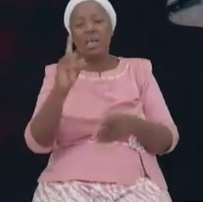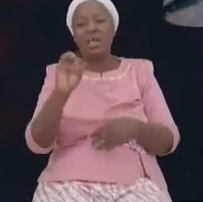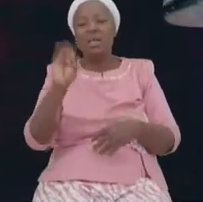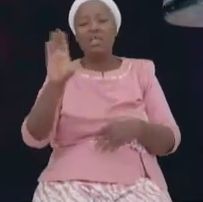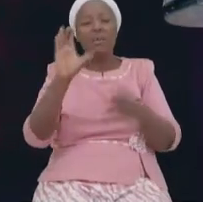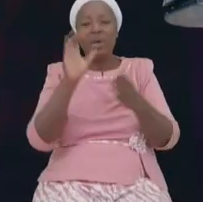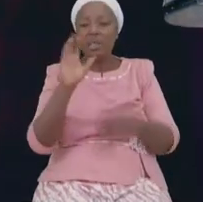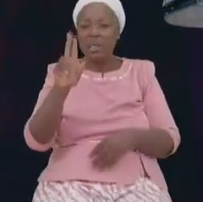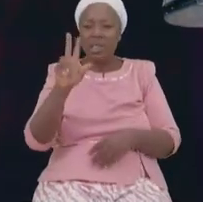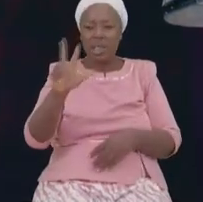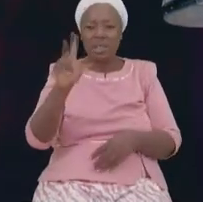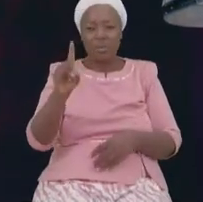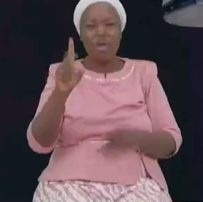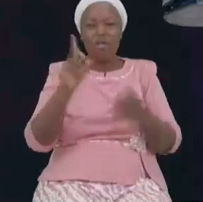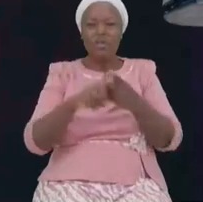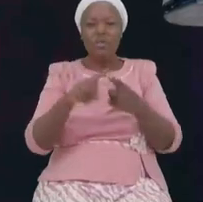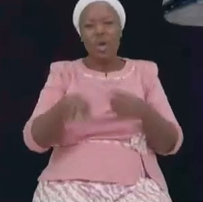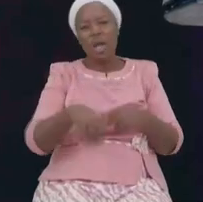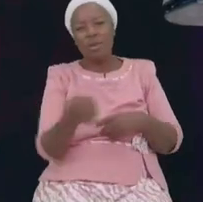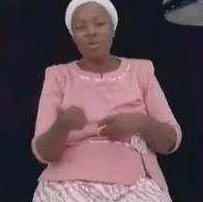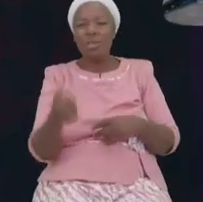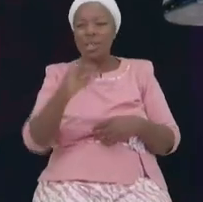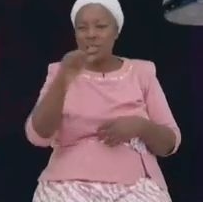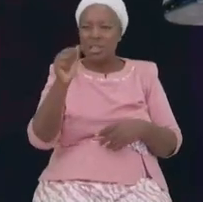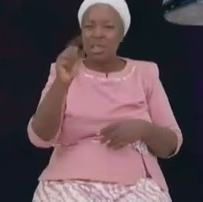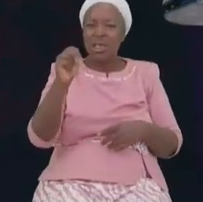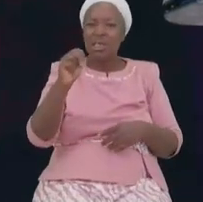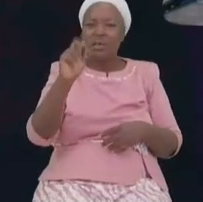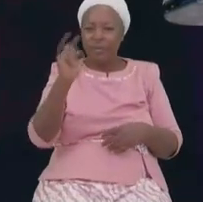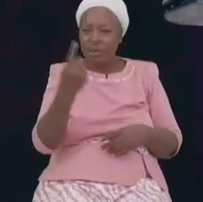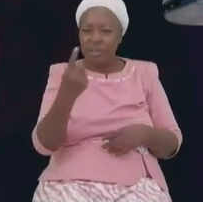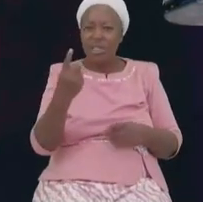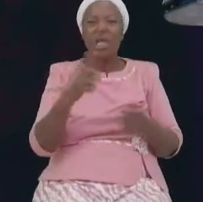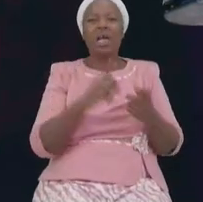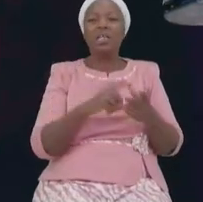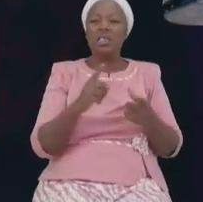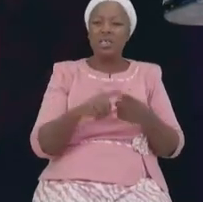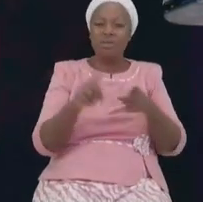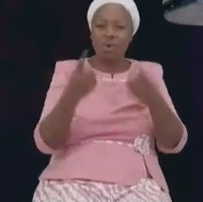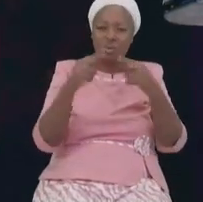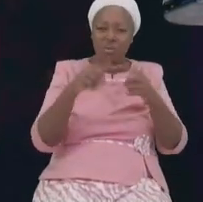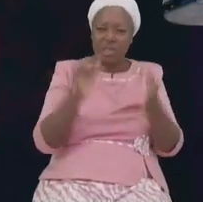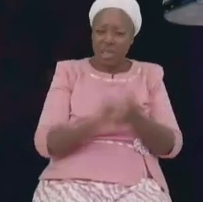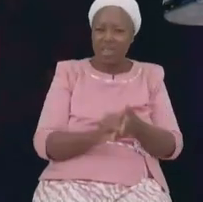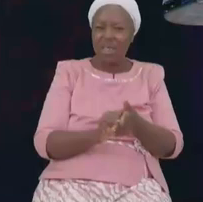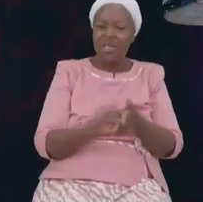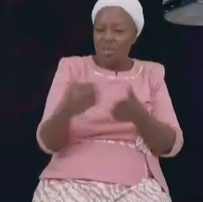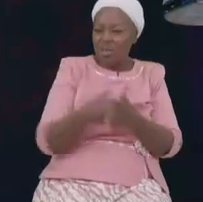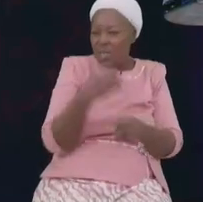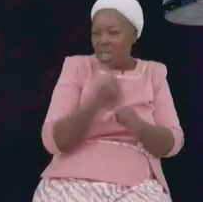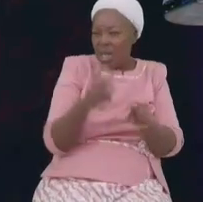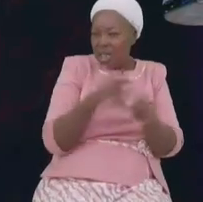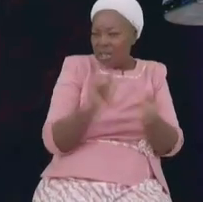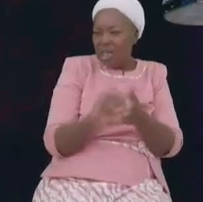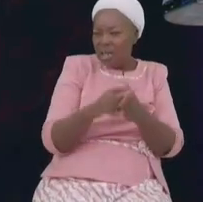du 1er décembre jusqu'au 1er janvier, et tu atterris en janvier, le premier mois